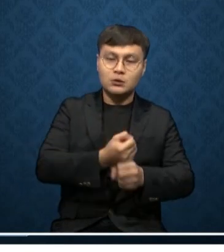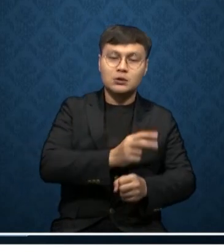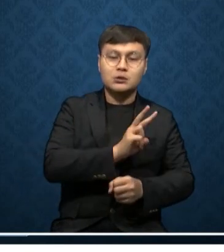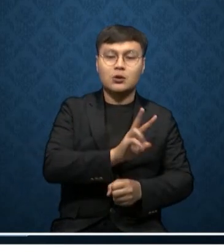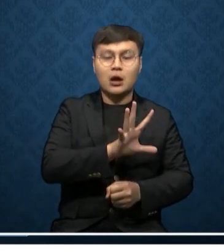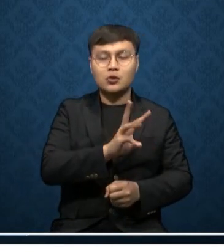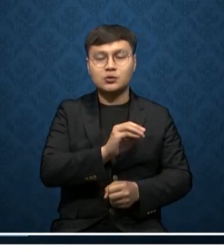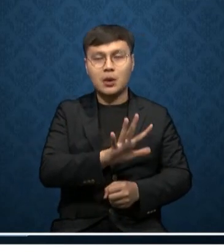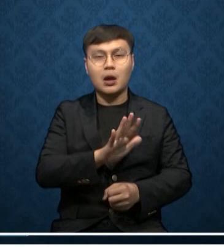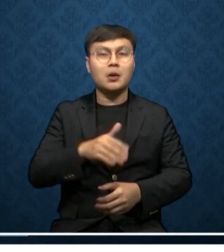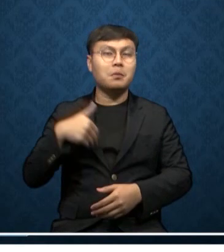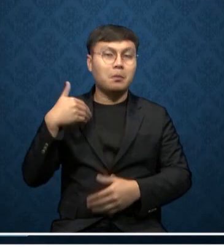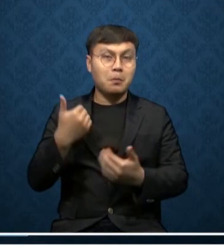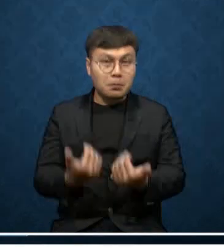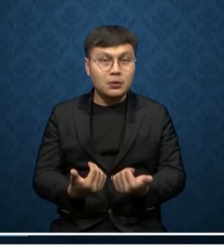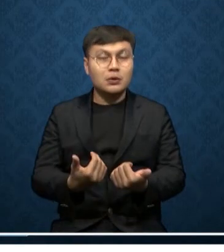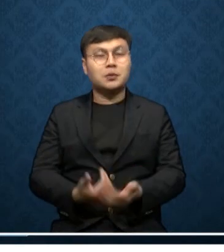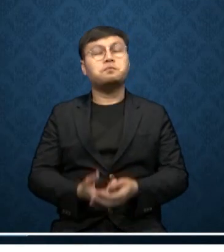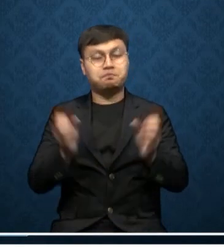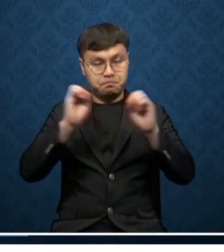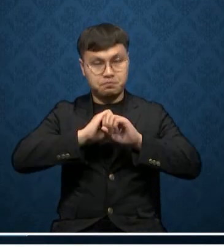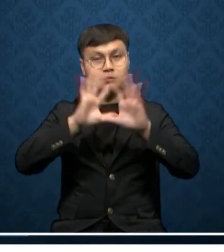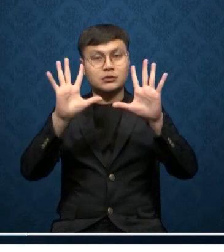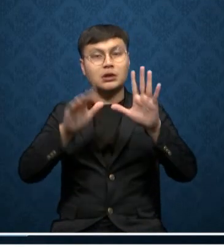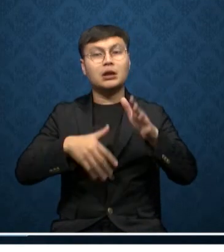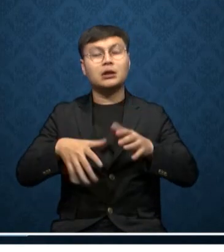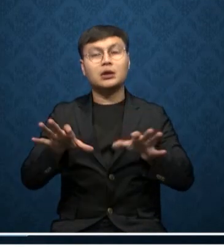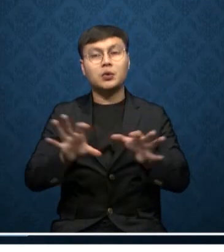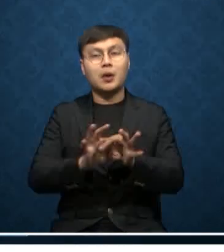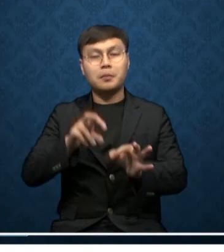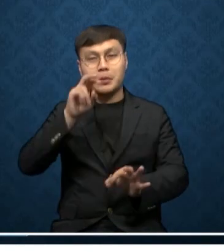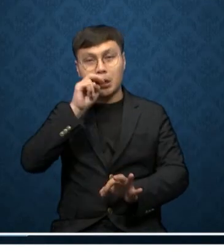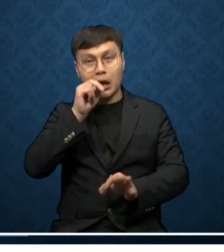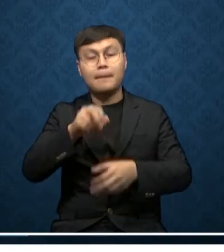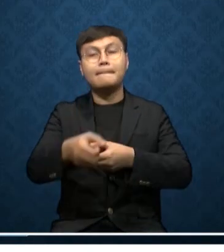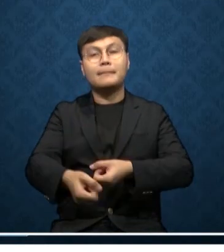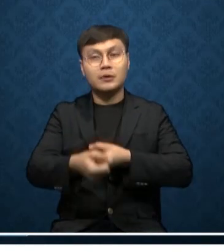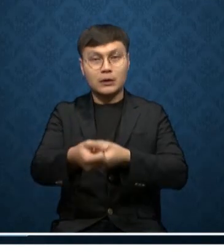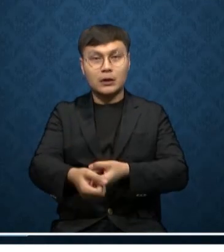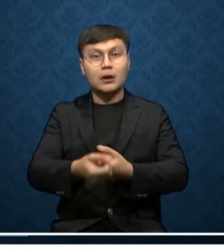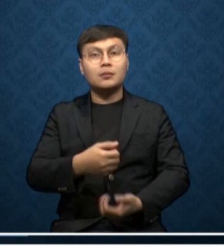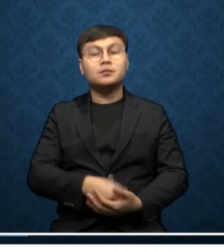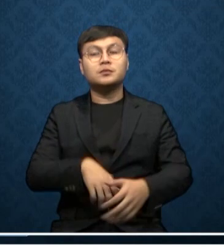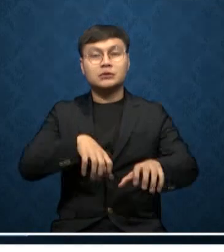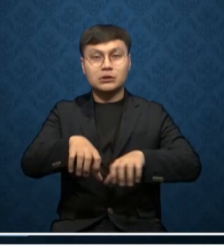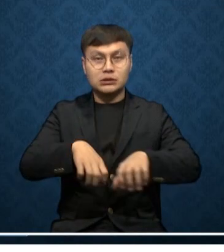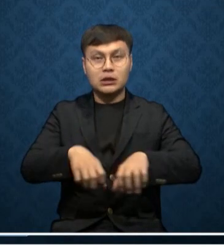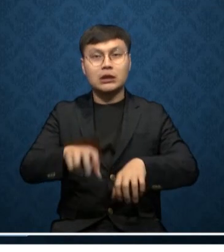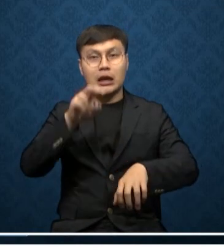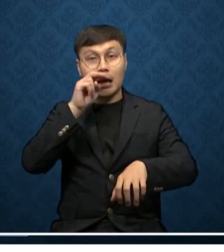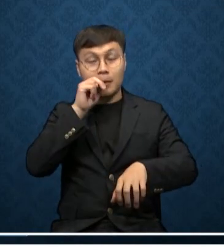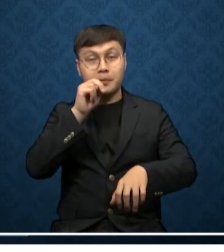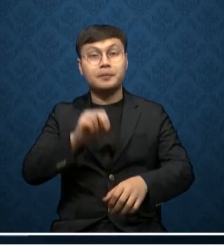ผ่านมาเนี่ยเราพบว่ามีความชัดเจนขึ้นในการบริหารจัดการน้ำภาคเกษตรหรือการจัดการบริหารน้ำในภาพ